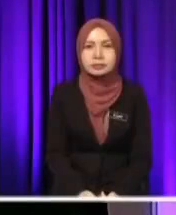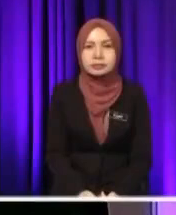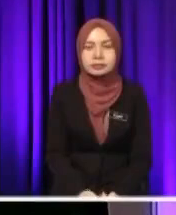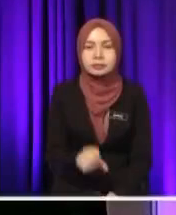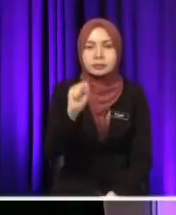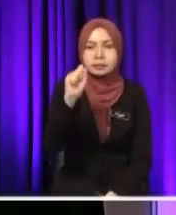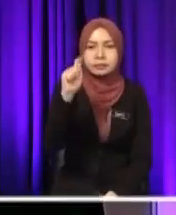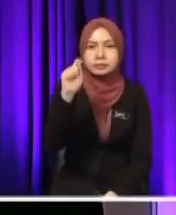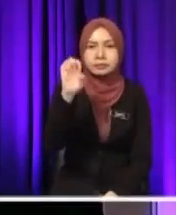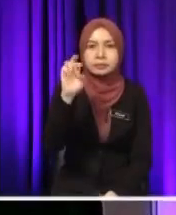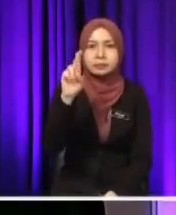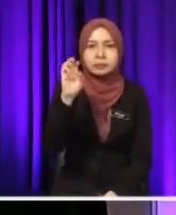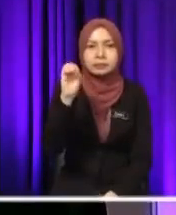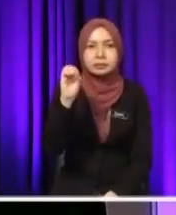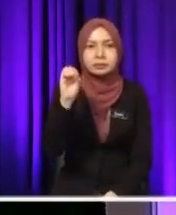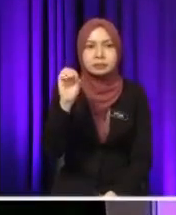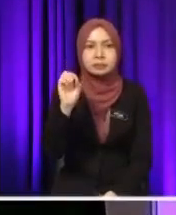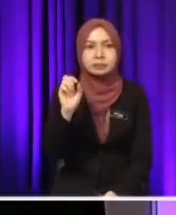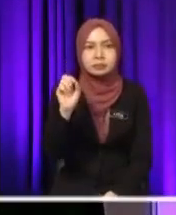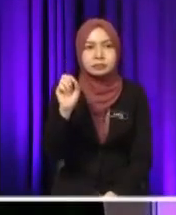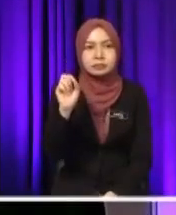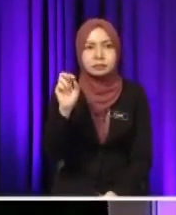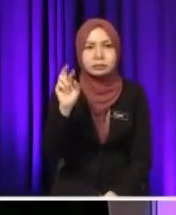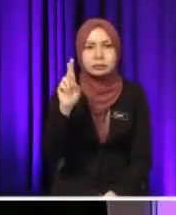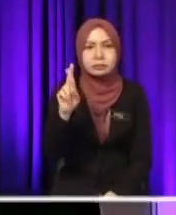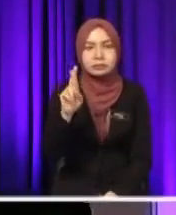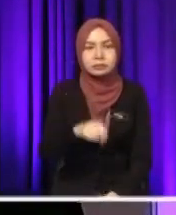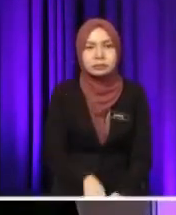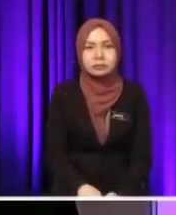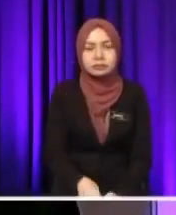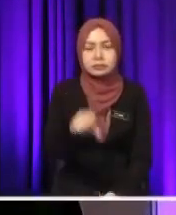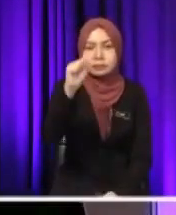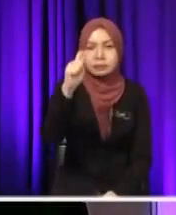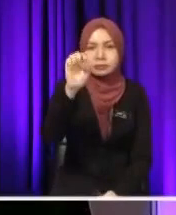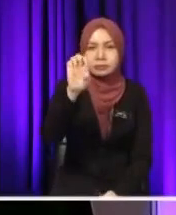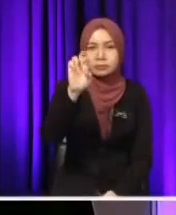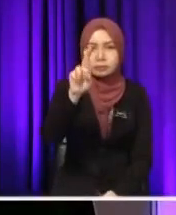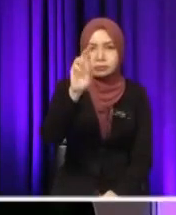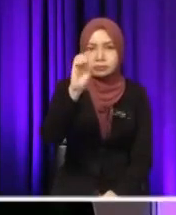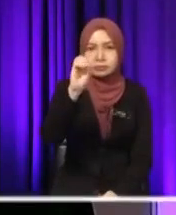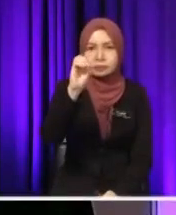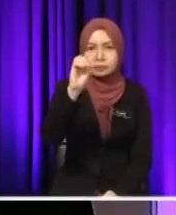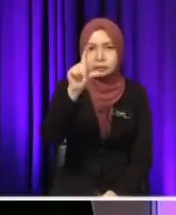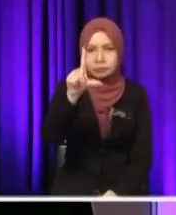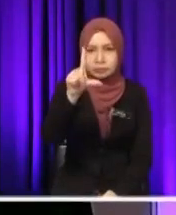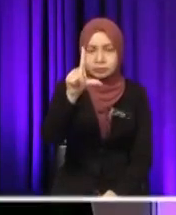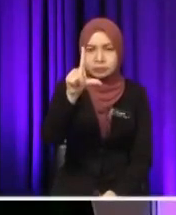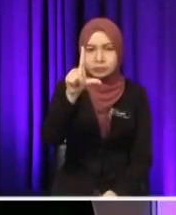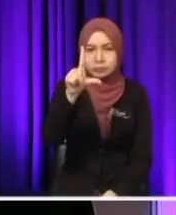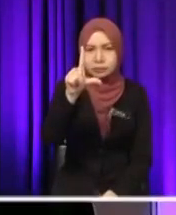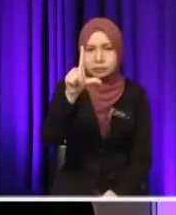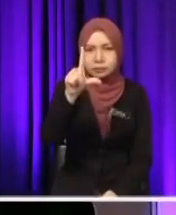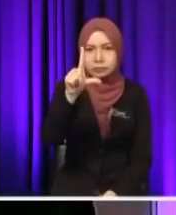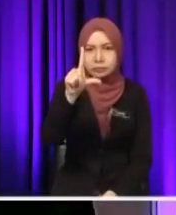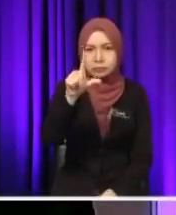sterol. Sterol tu sebenarnya biasa. Apa tu sterol? Sterol tu adalah sejenis bahan yang untuk memastikan apa kulit